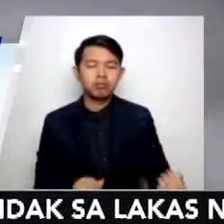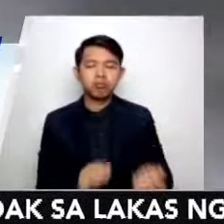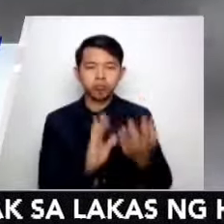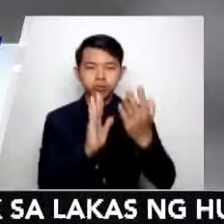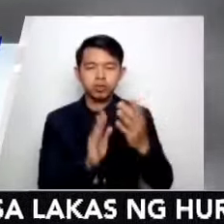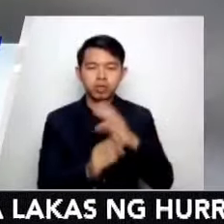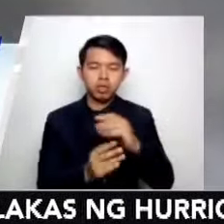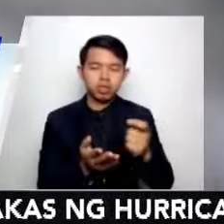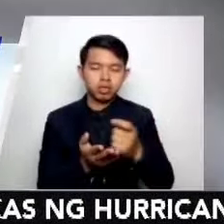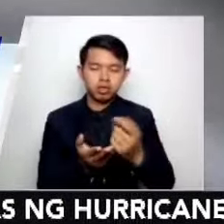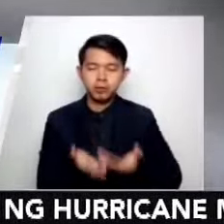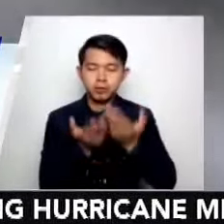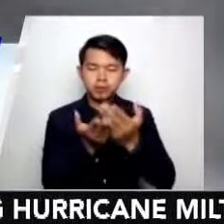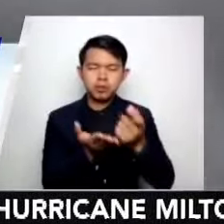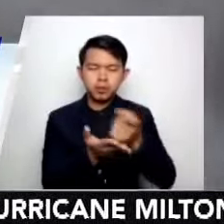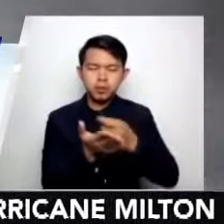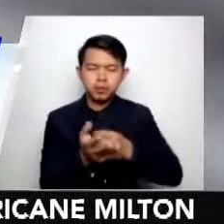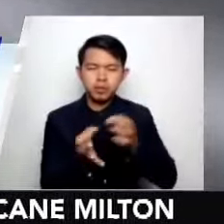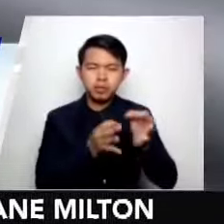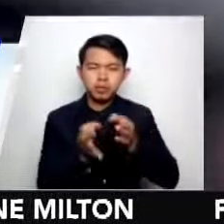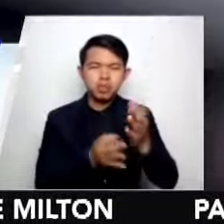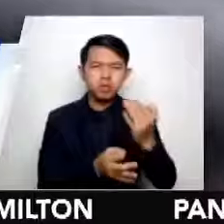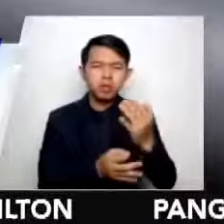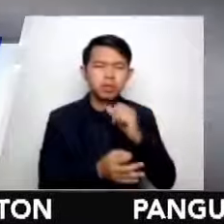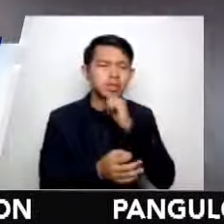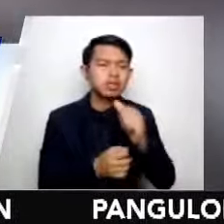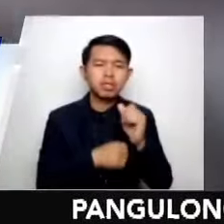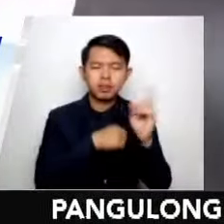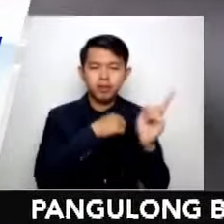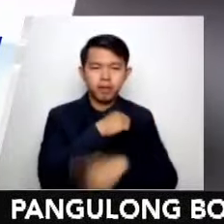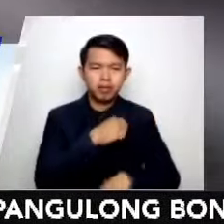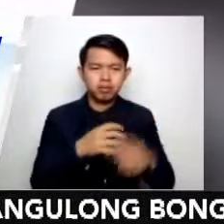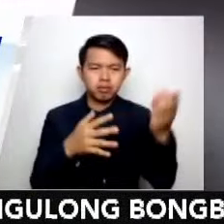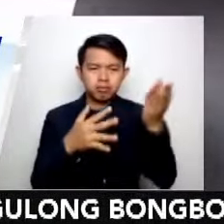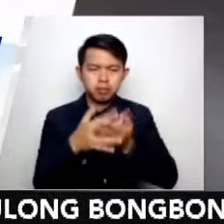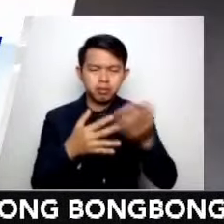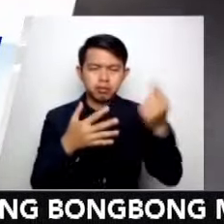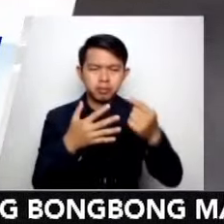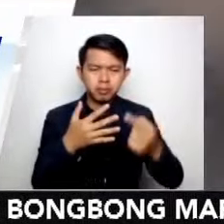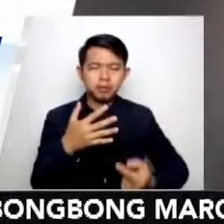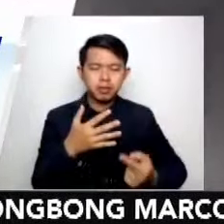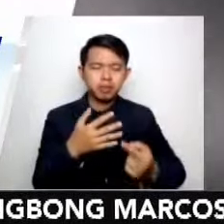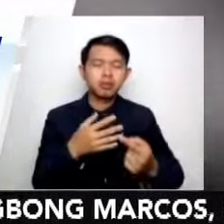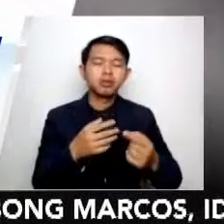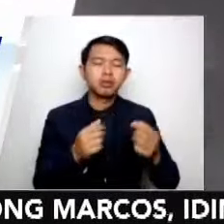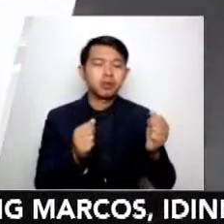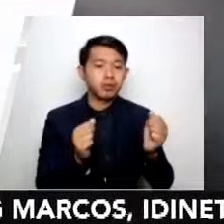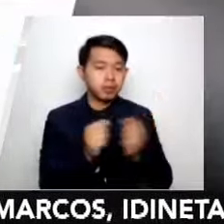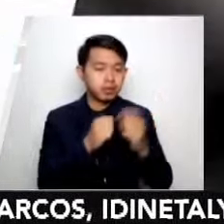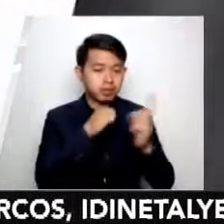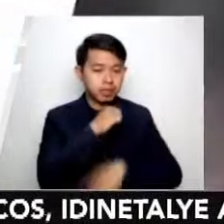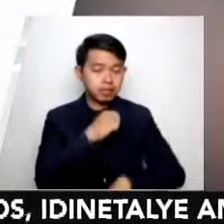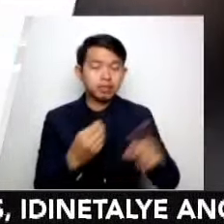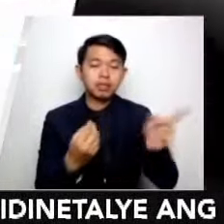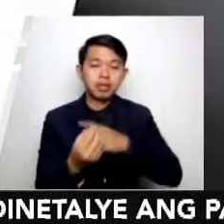kung bakit hindi sila dapat sampahan ng patong-patong na kaso na may parusang kanselasyon ng